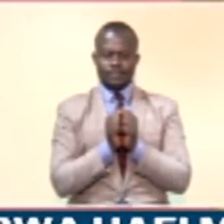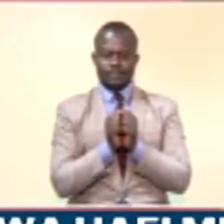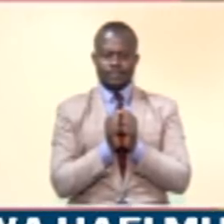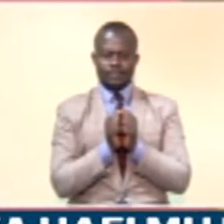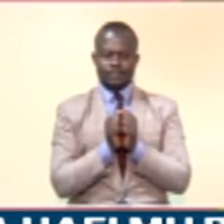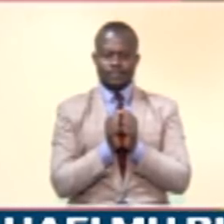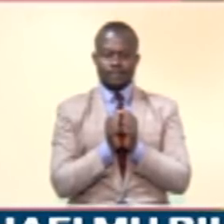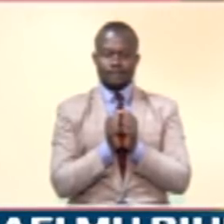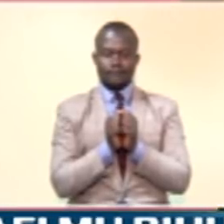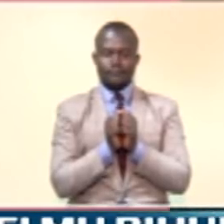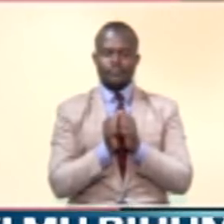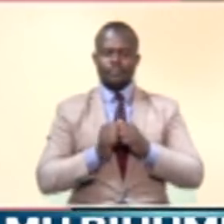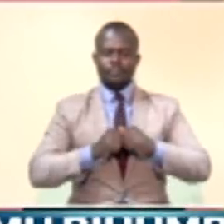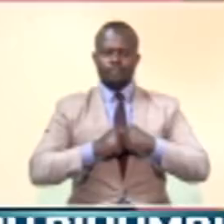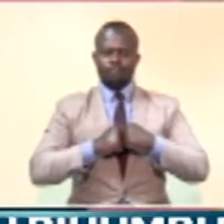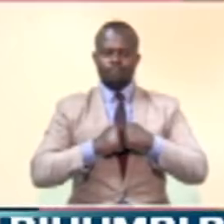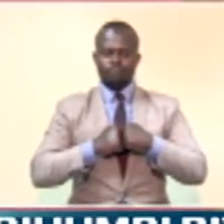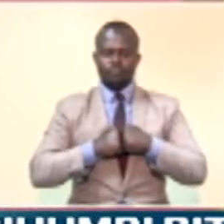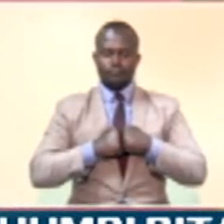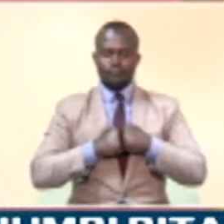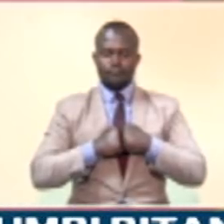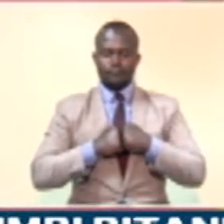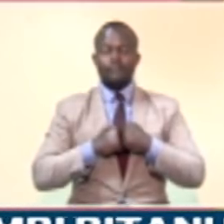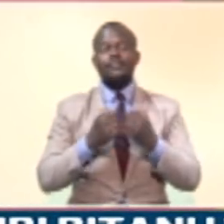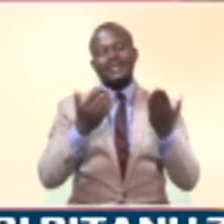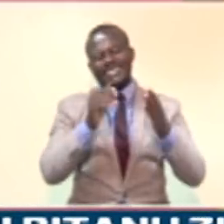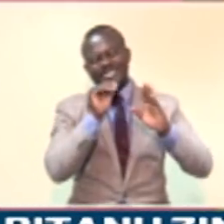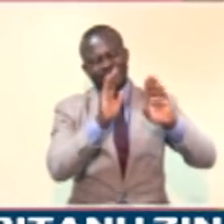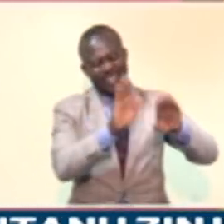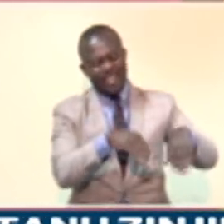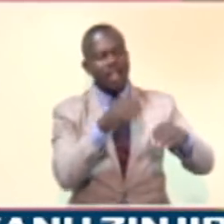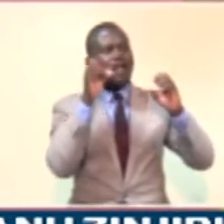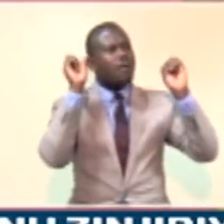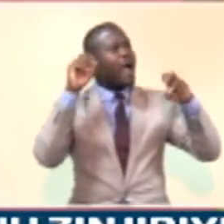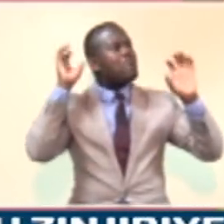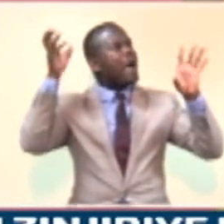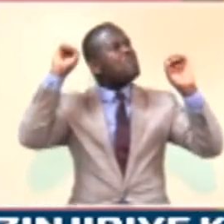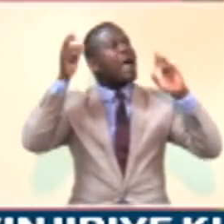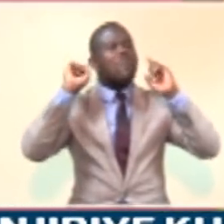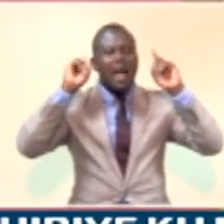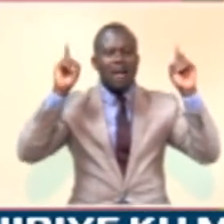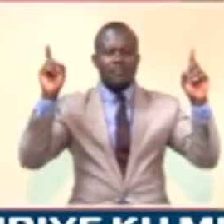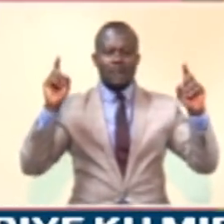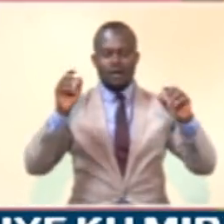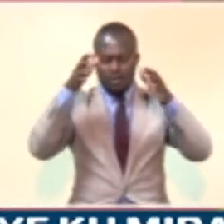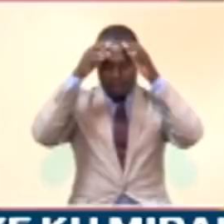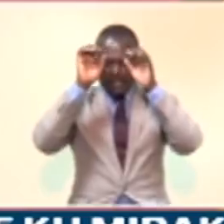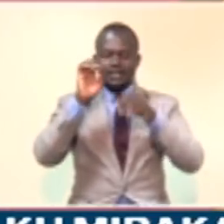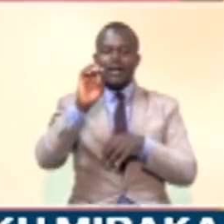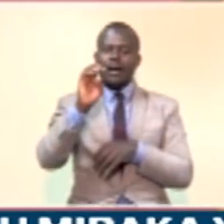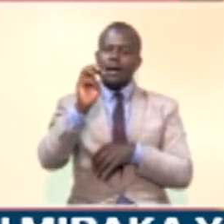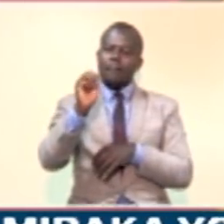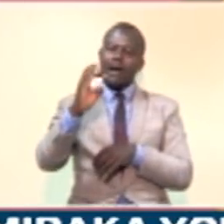President Macron took this step. Atitaye ku rusaku, Perezida Macron yateye intambwe.